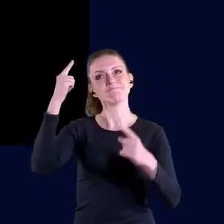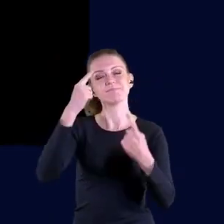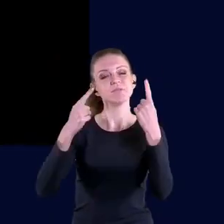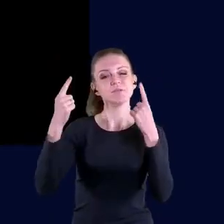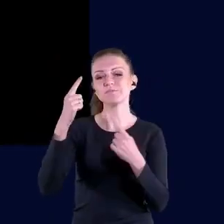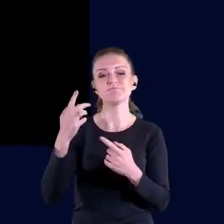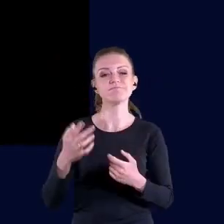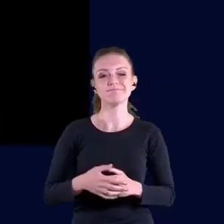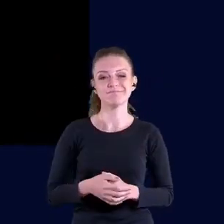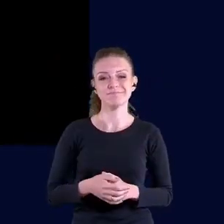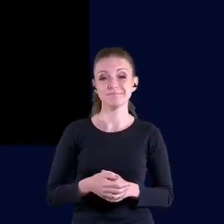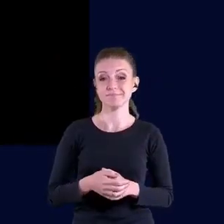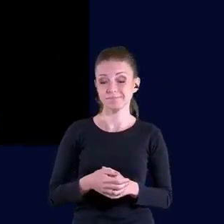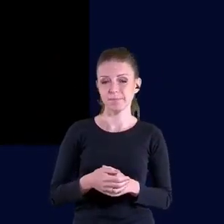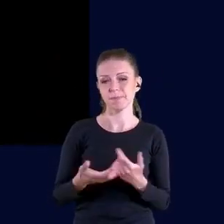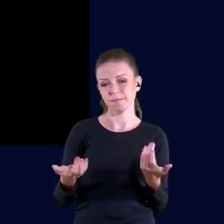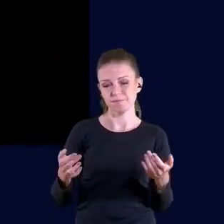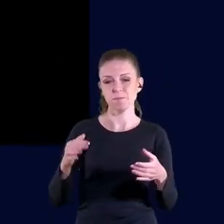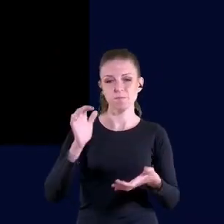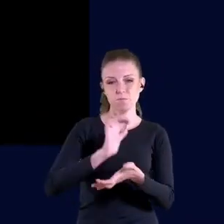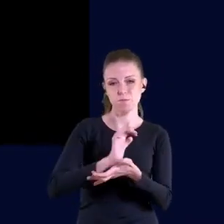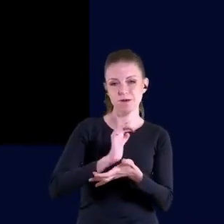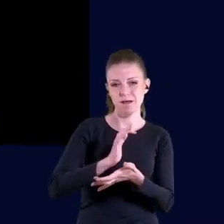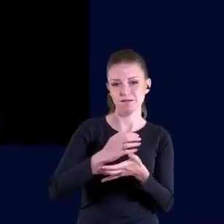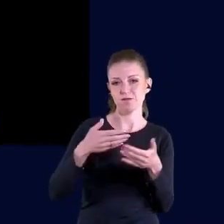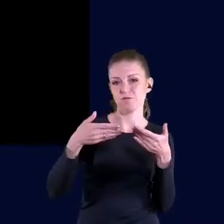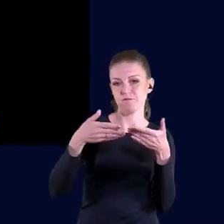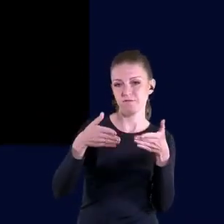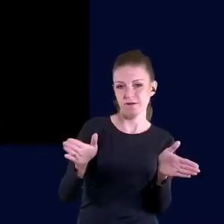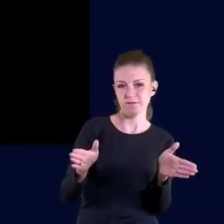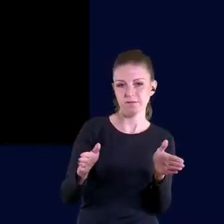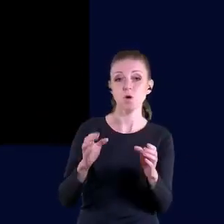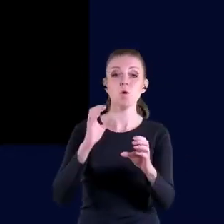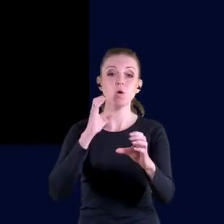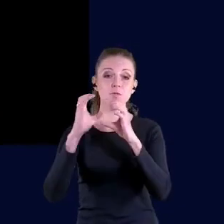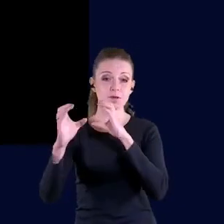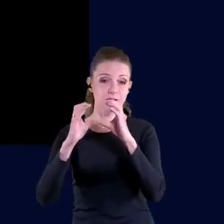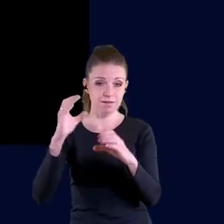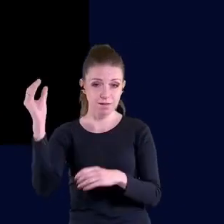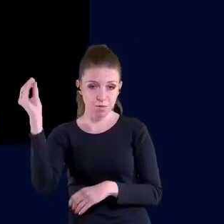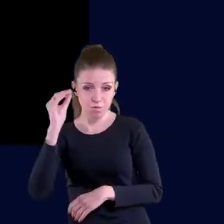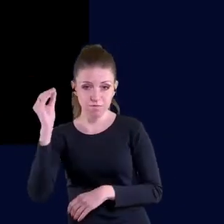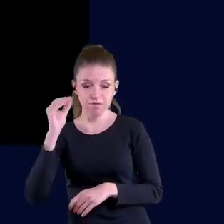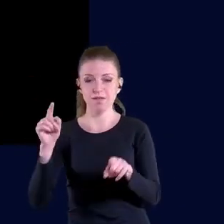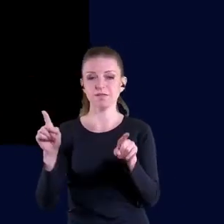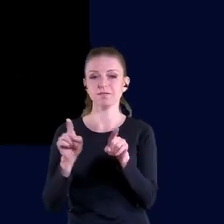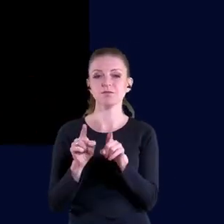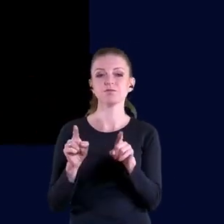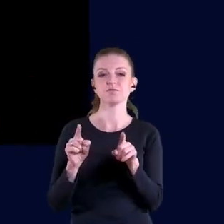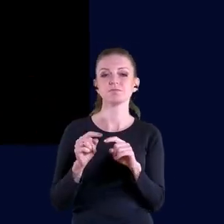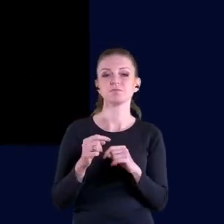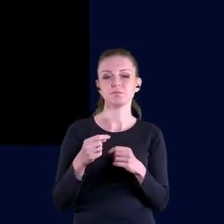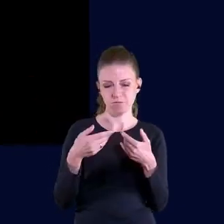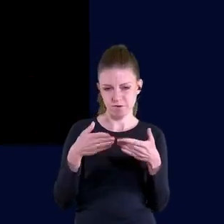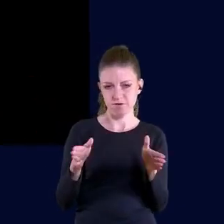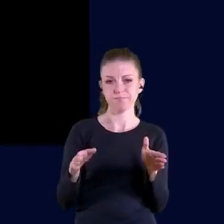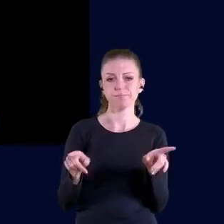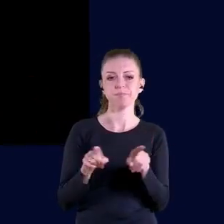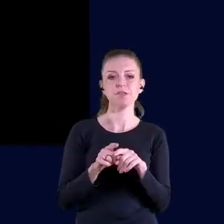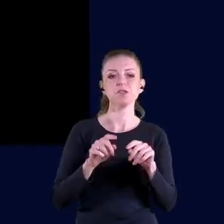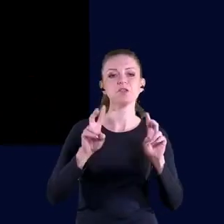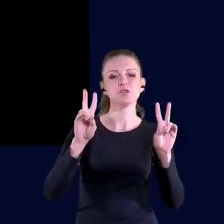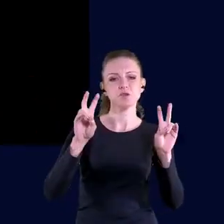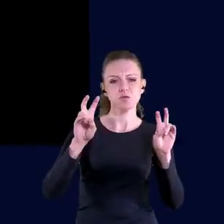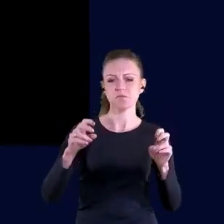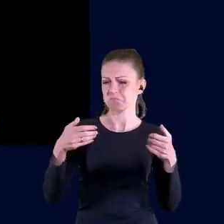z publikacjami otwartymi z komunikacją naukową otwartą z otwartymi